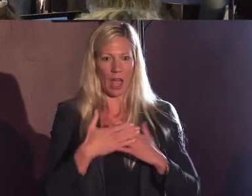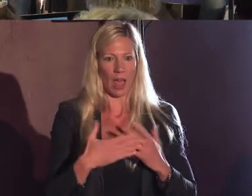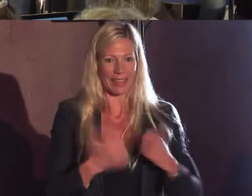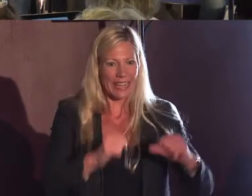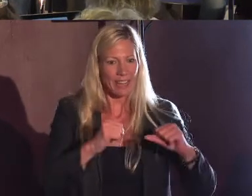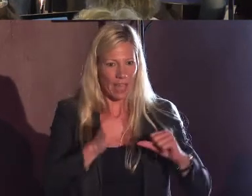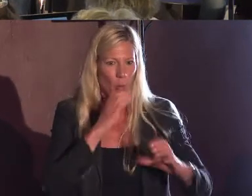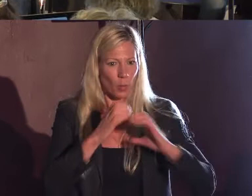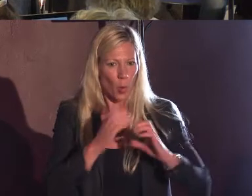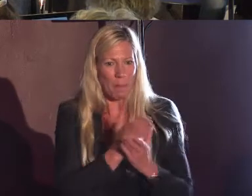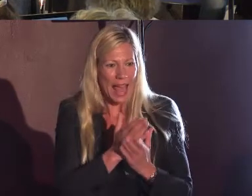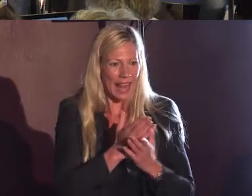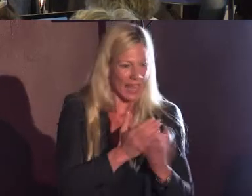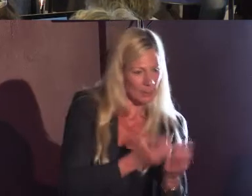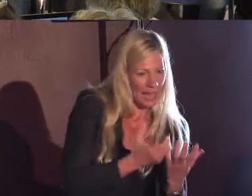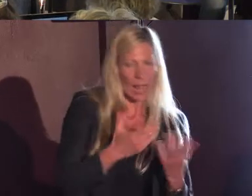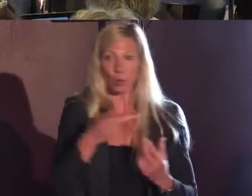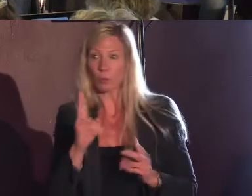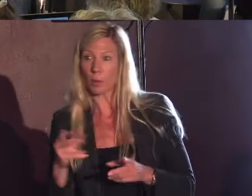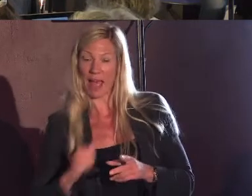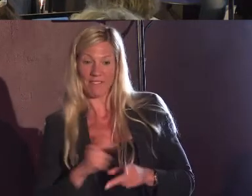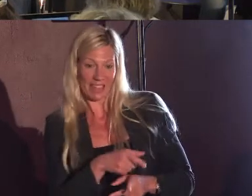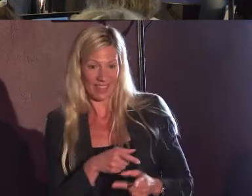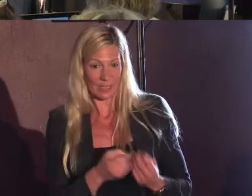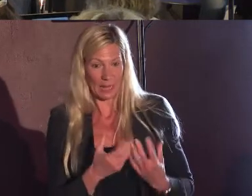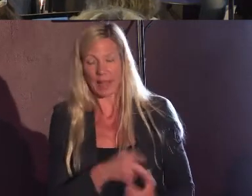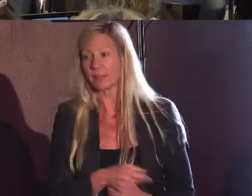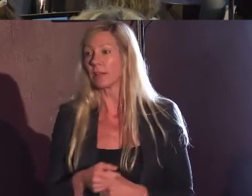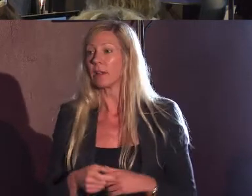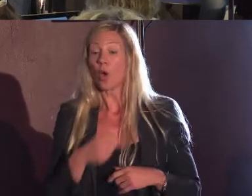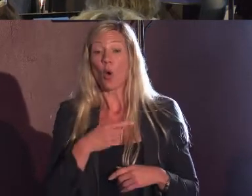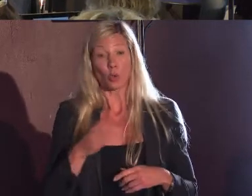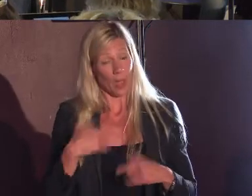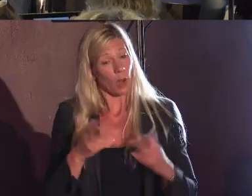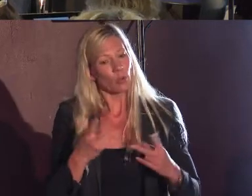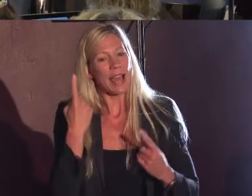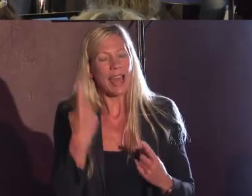kommunikationen mellan spelen och de som brukar. Och då är det också